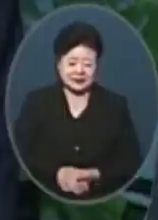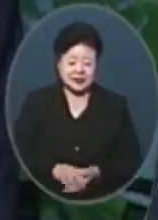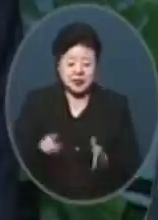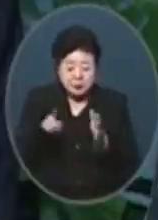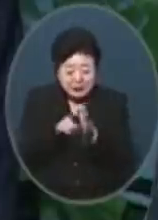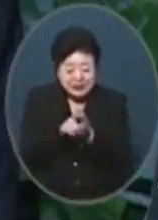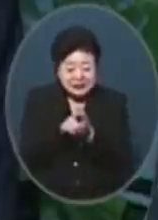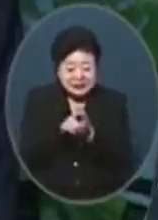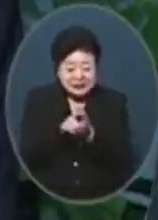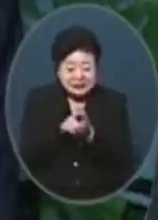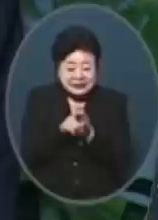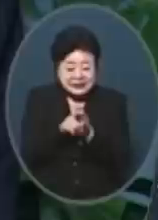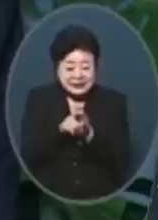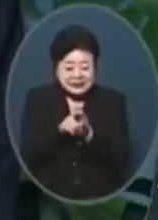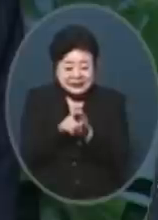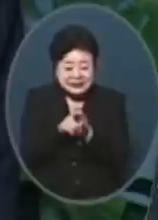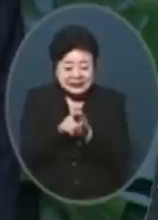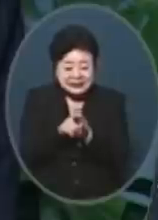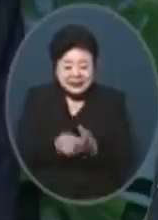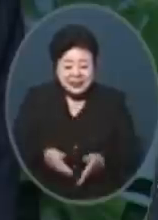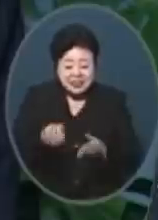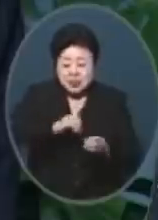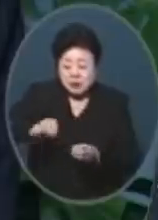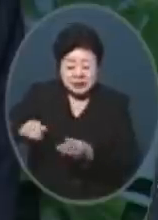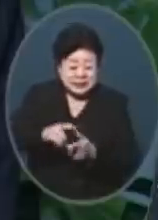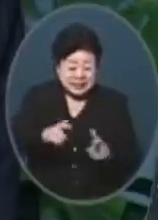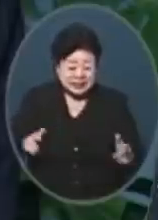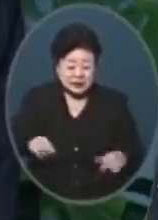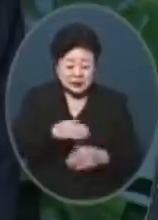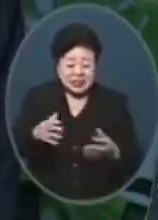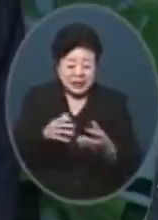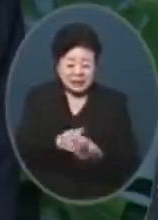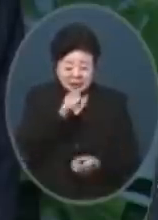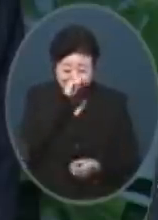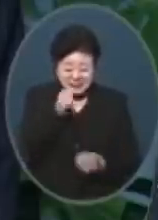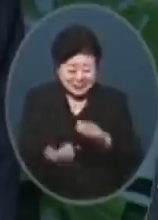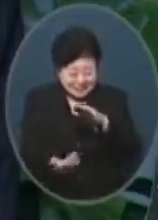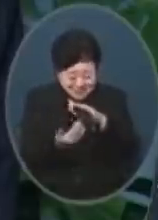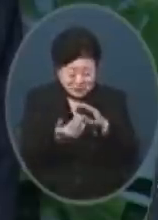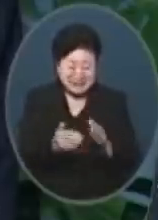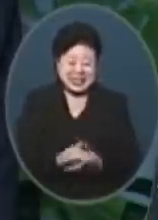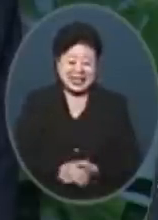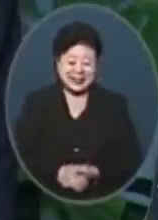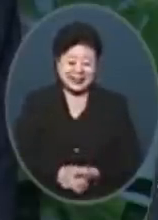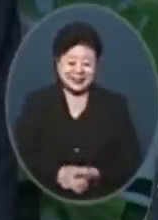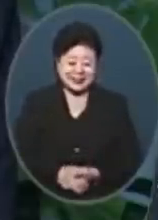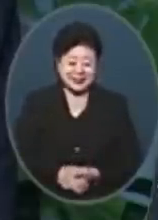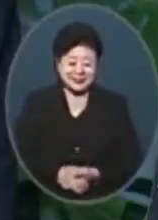믿는 그 길을 버리지 않으면 모든 것이 합정하여 선을 이룬다 했습니다.